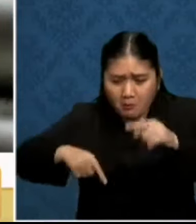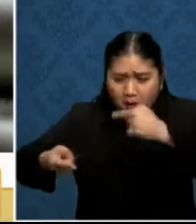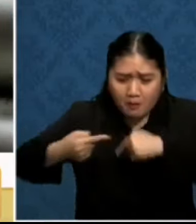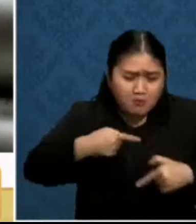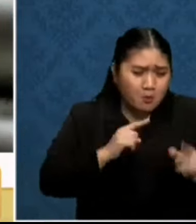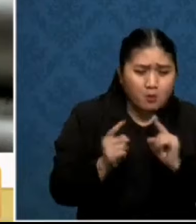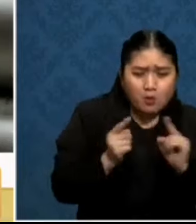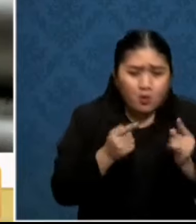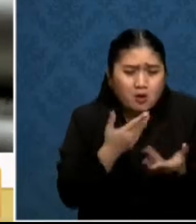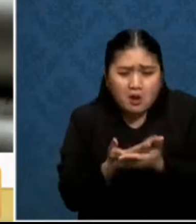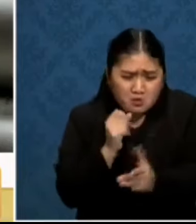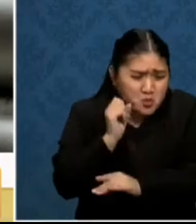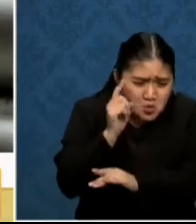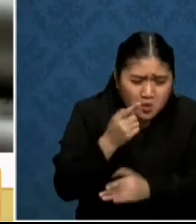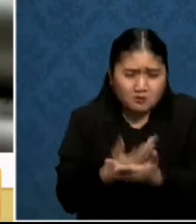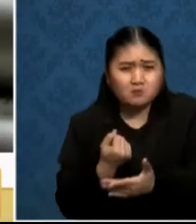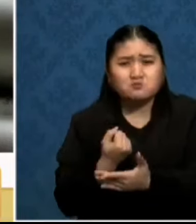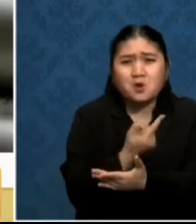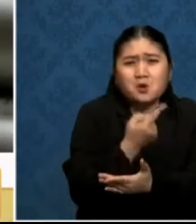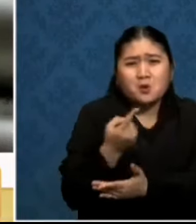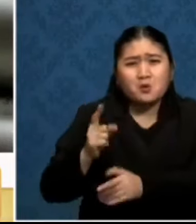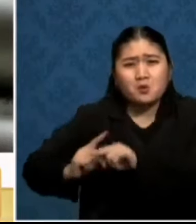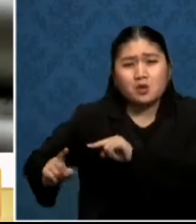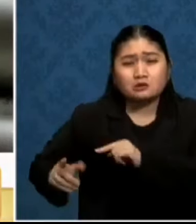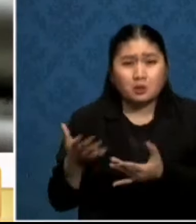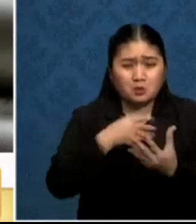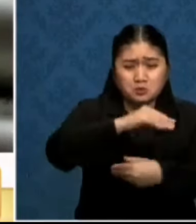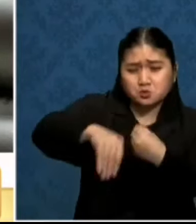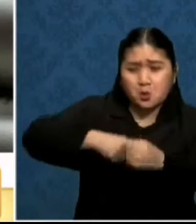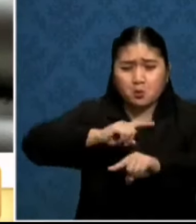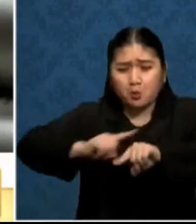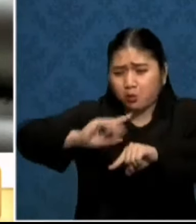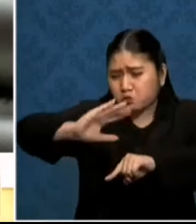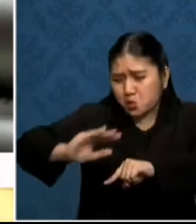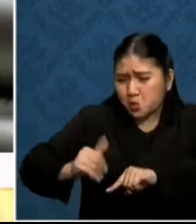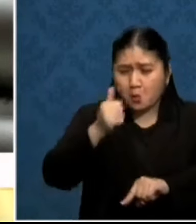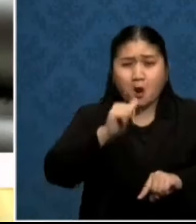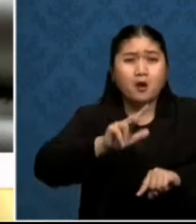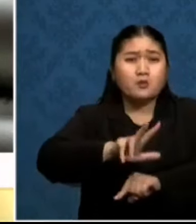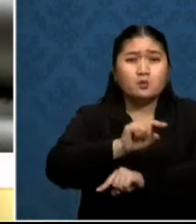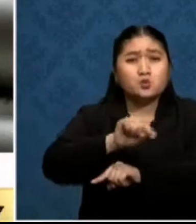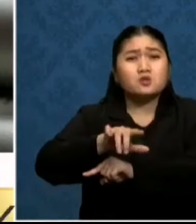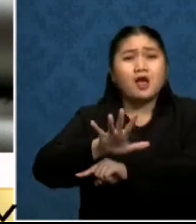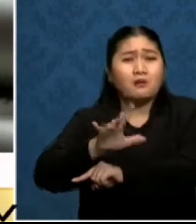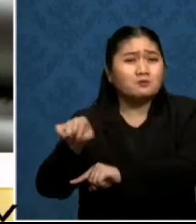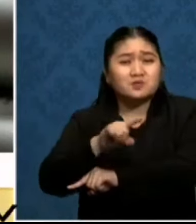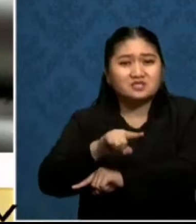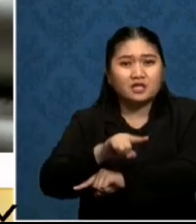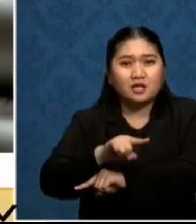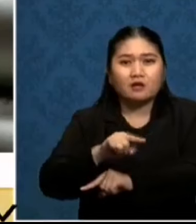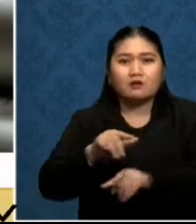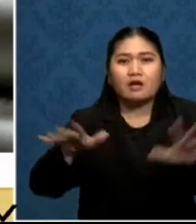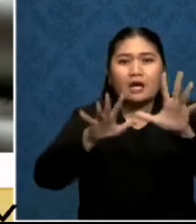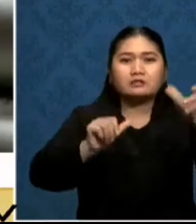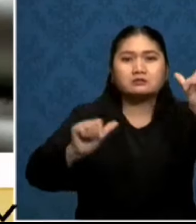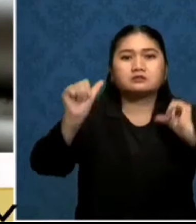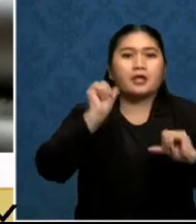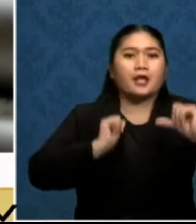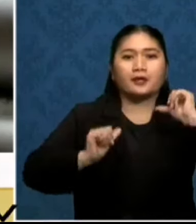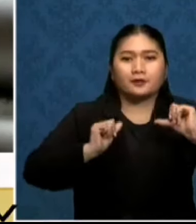ประมาณ 1 2 3 45เพื่อจะทำให้เศรษฐกิจปีนี้โตให้ได้ 3%นี่มันแค่การละครชัดๆเลย